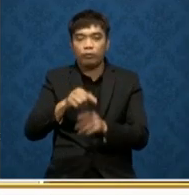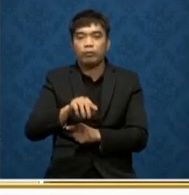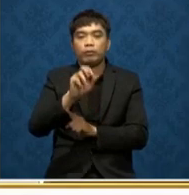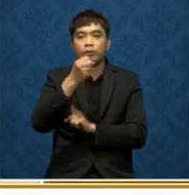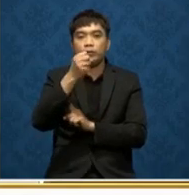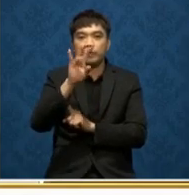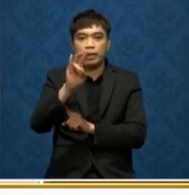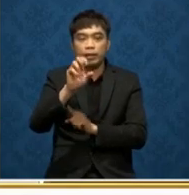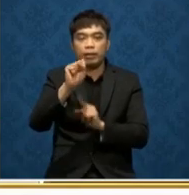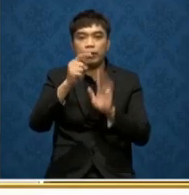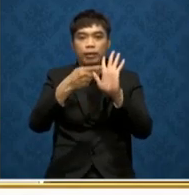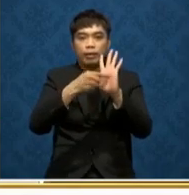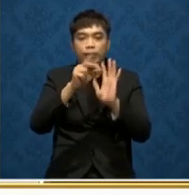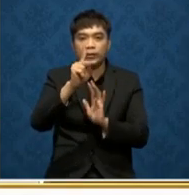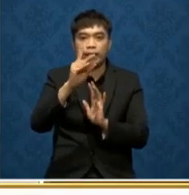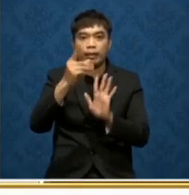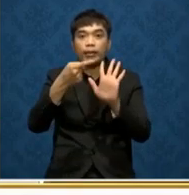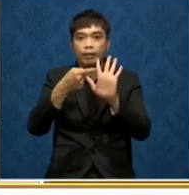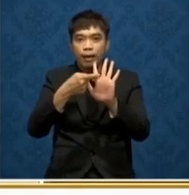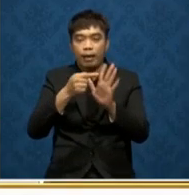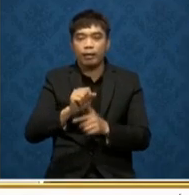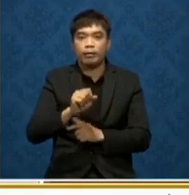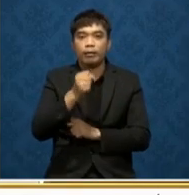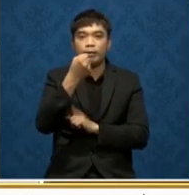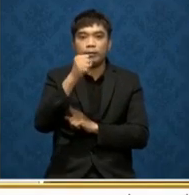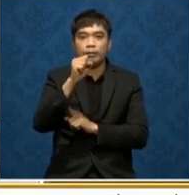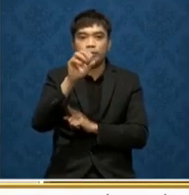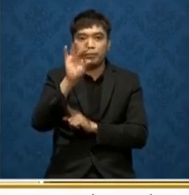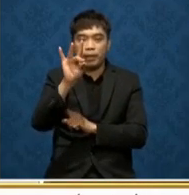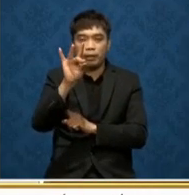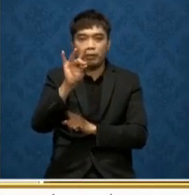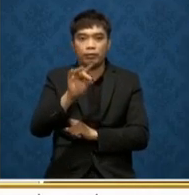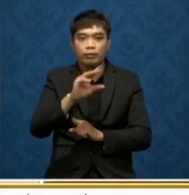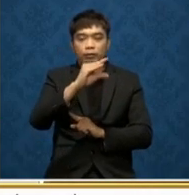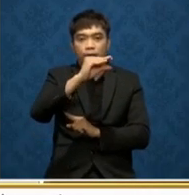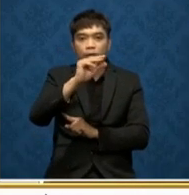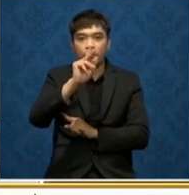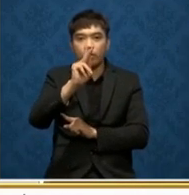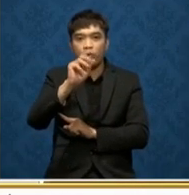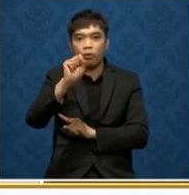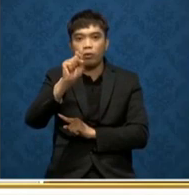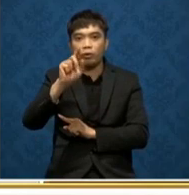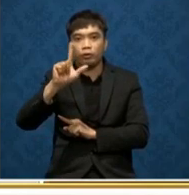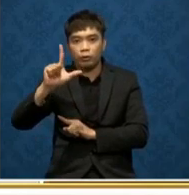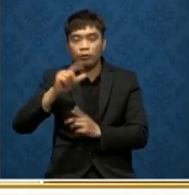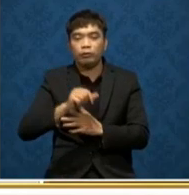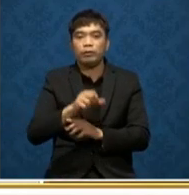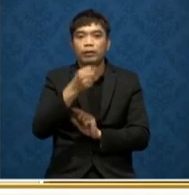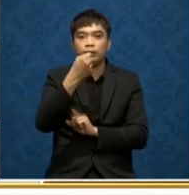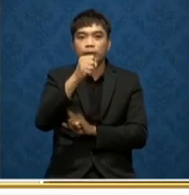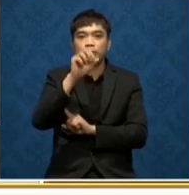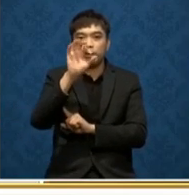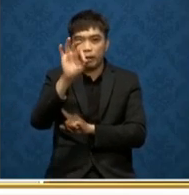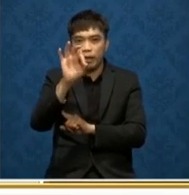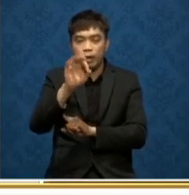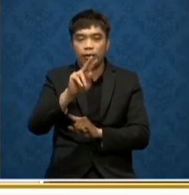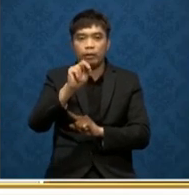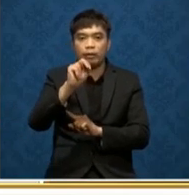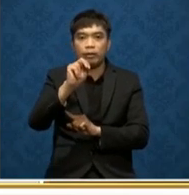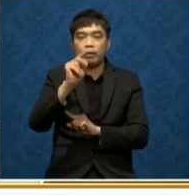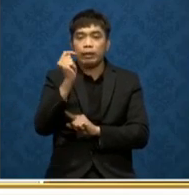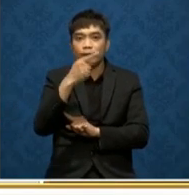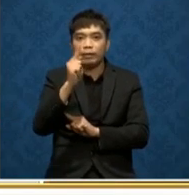นายศักดาวิเชียรศิลป์18นายโกศลปัทมะ 19 นางทิติมา